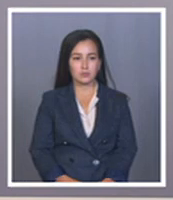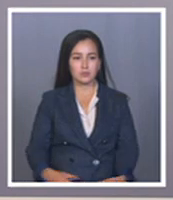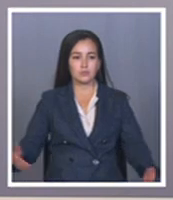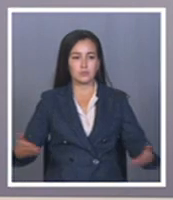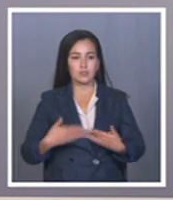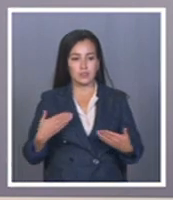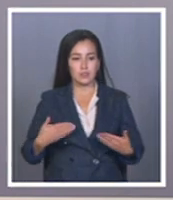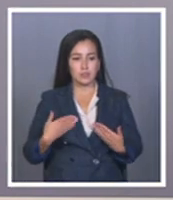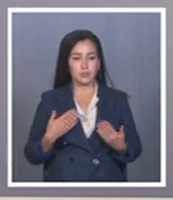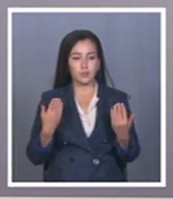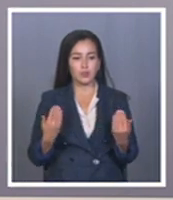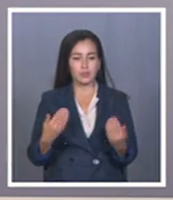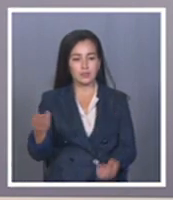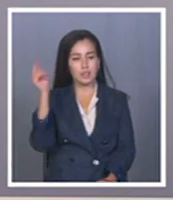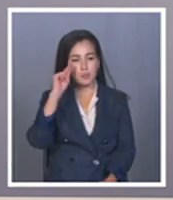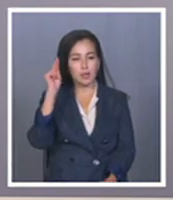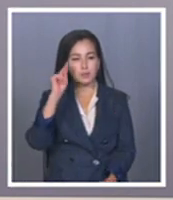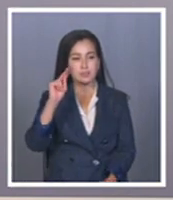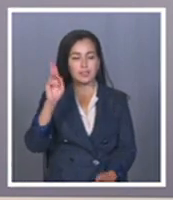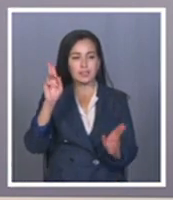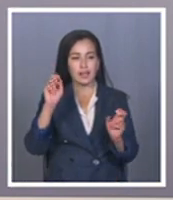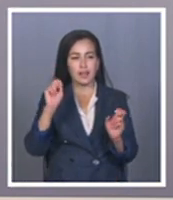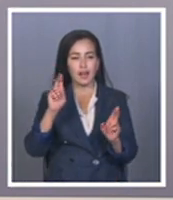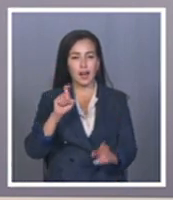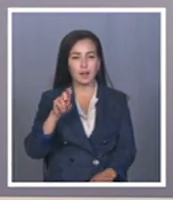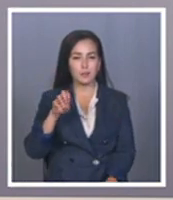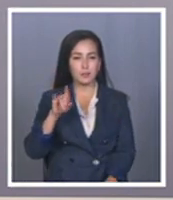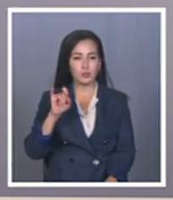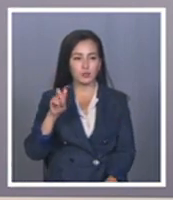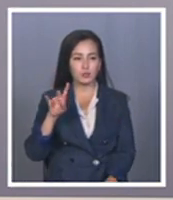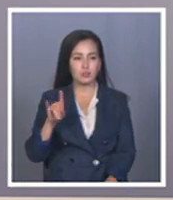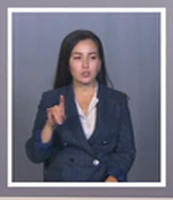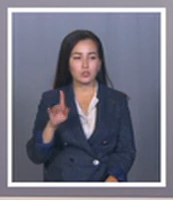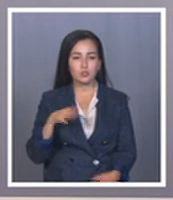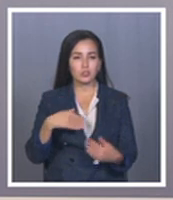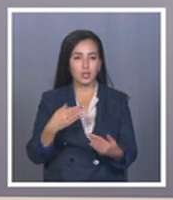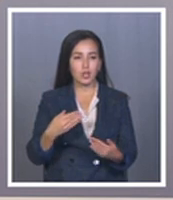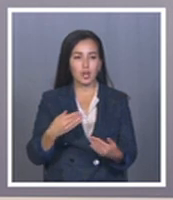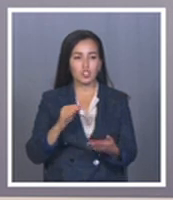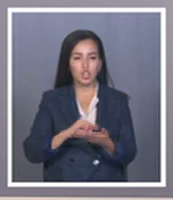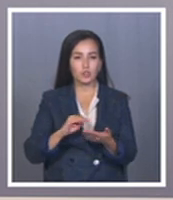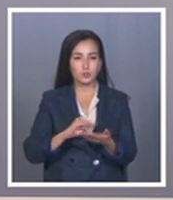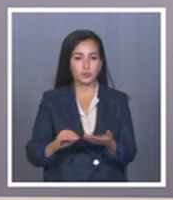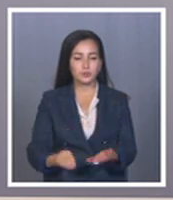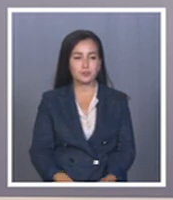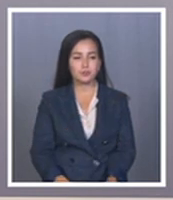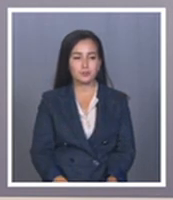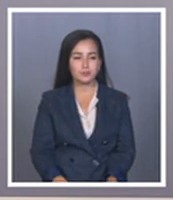Сәлеметсіздер ме? Бүгінгі сабағымыздың тақырыбы Ахмет Байтұрсынұлы ұсынған төте жазу.